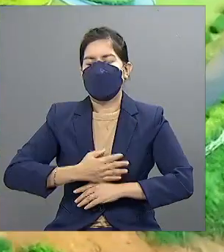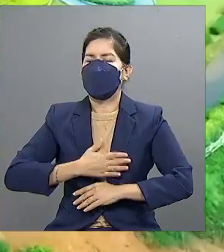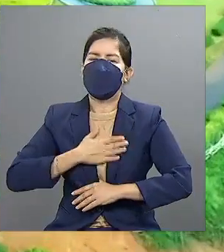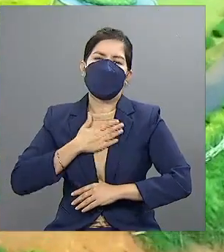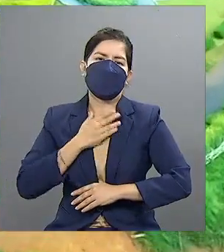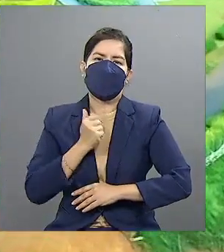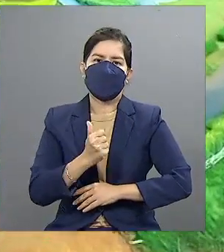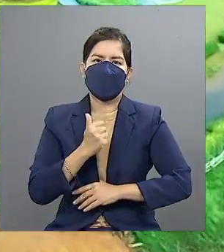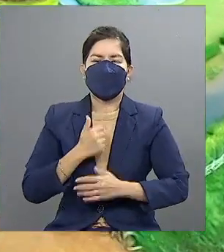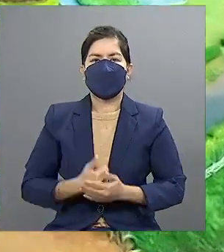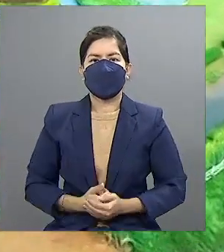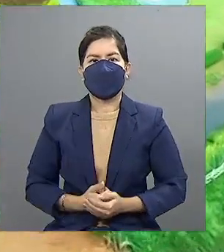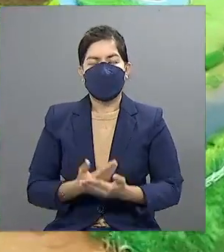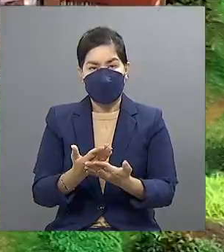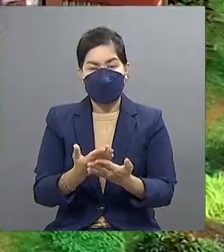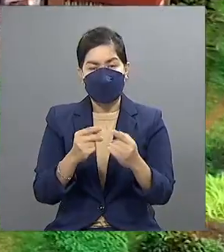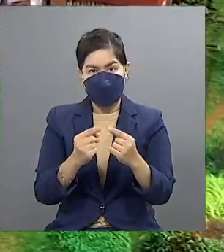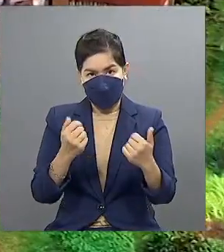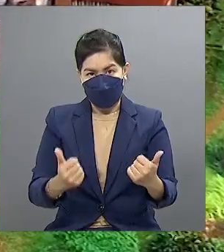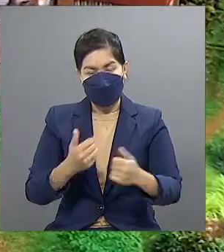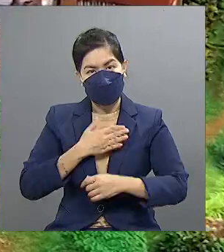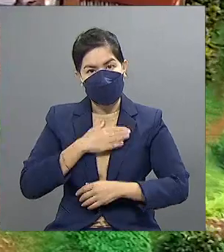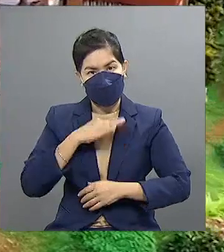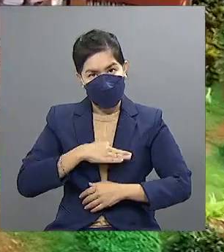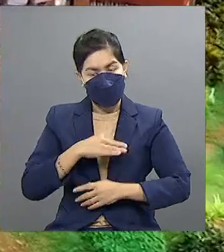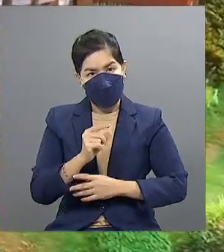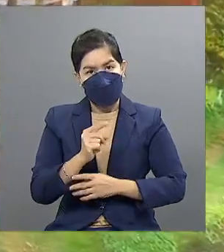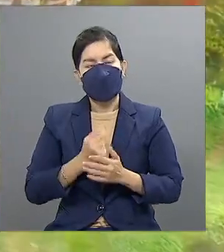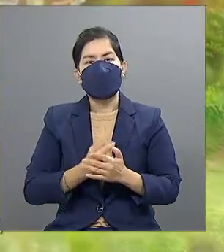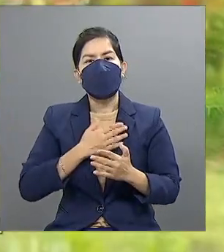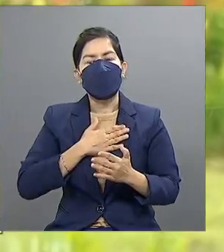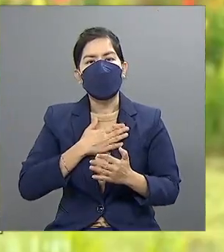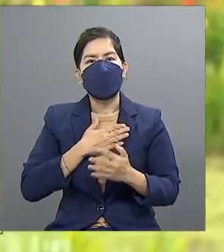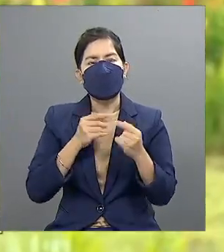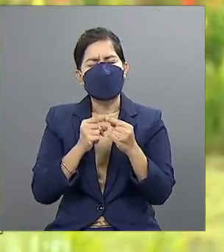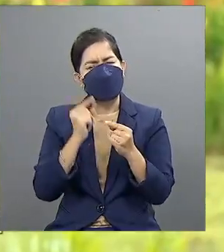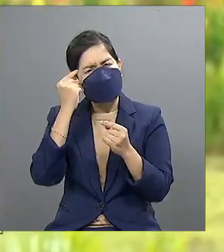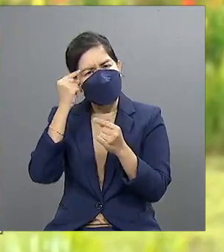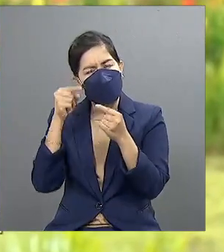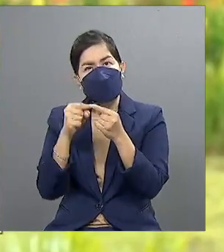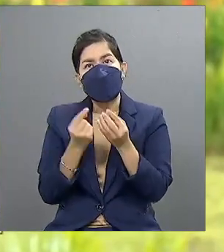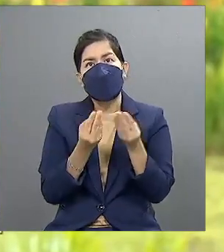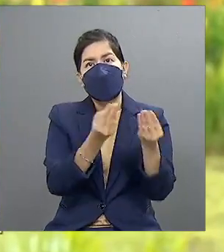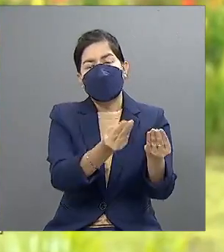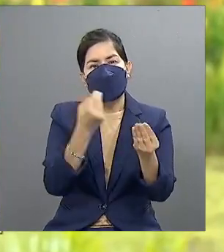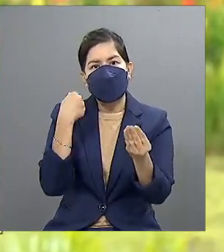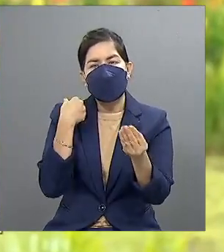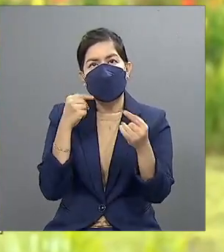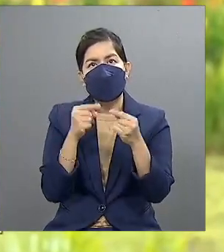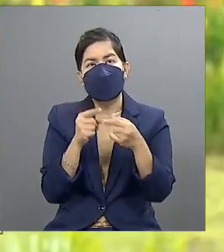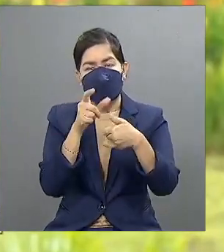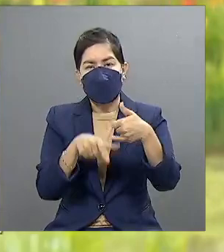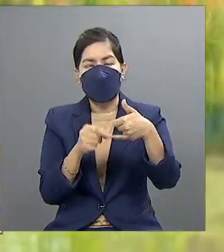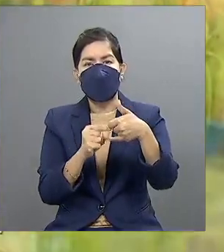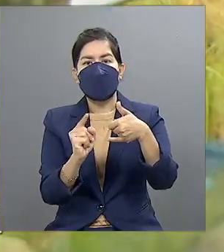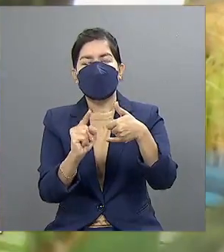ในความสำเร็จของเราผมมองว่าเราเนี่ยครับได้รับความเมตตาได้รับความอนุเคราะห์จากท่านพินโยประกอบผลท่านผู้ว่